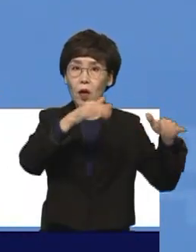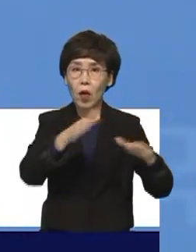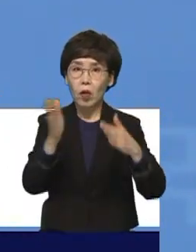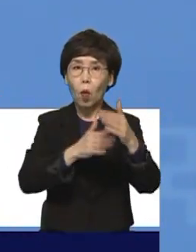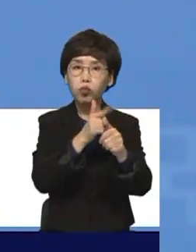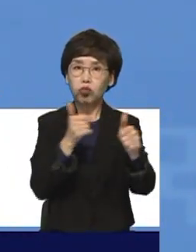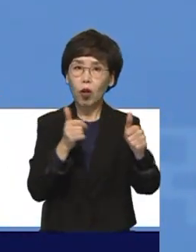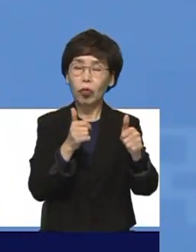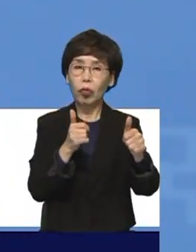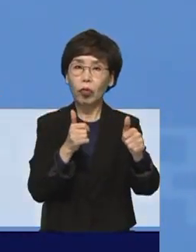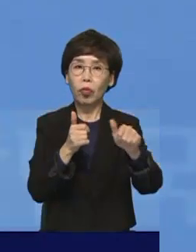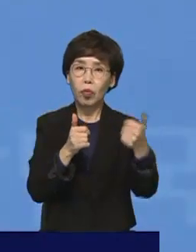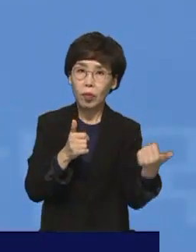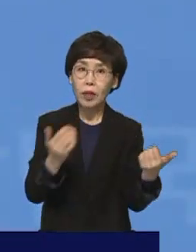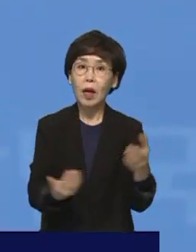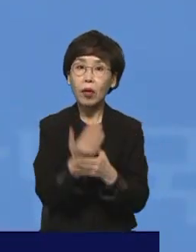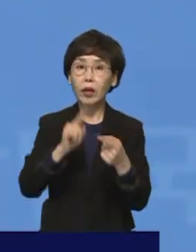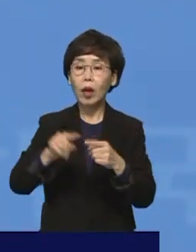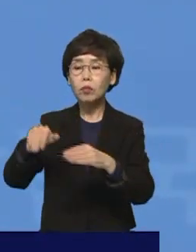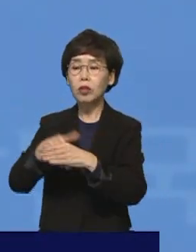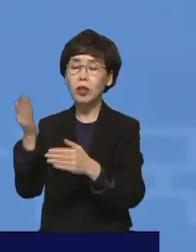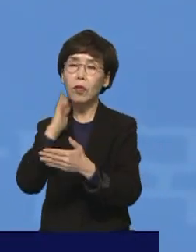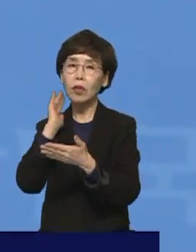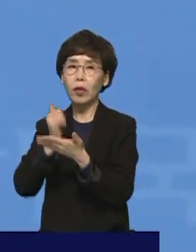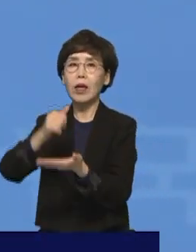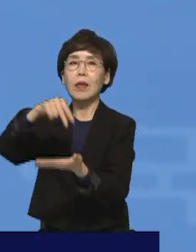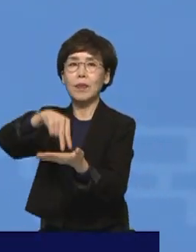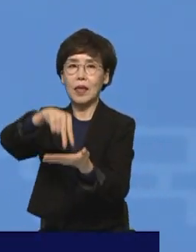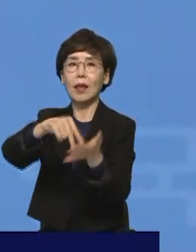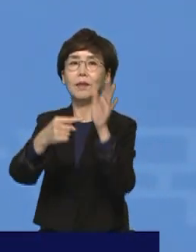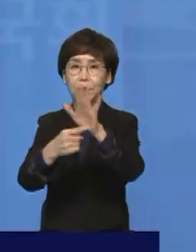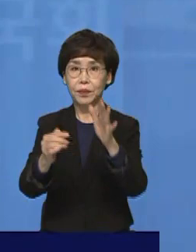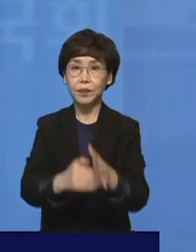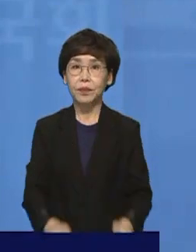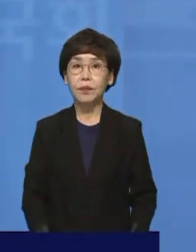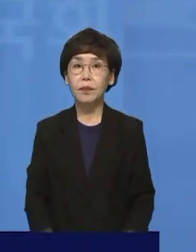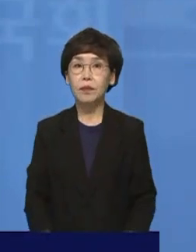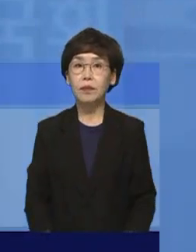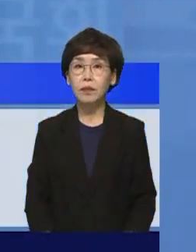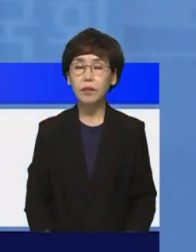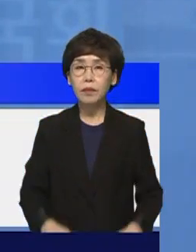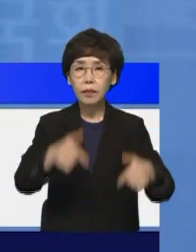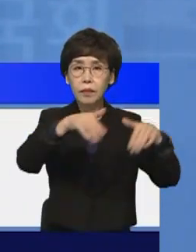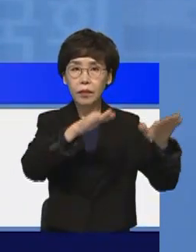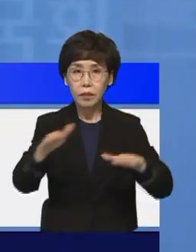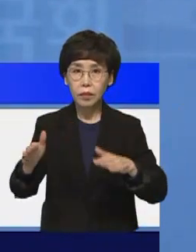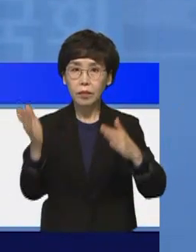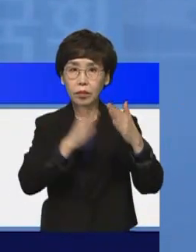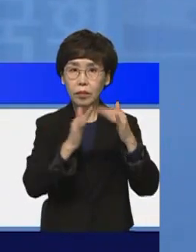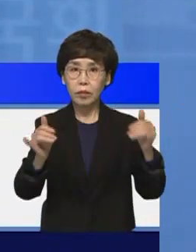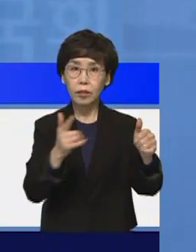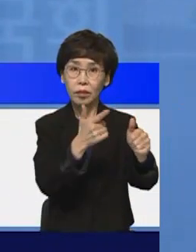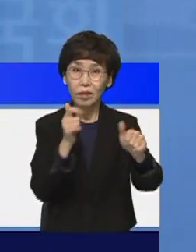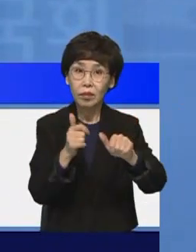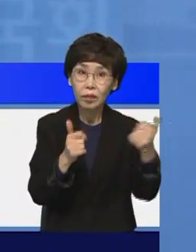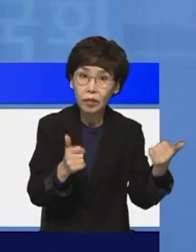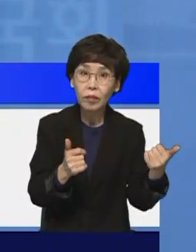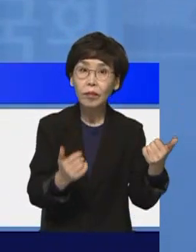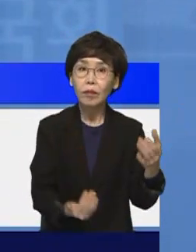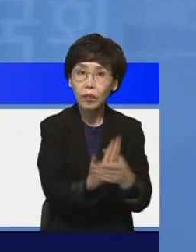공무원 피격 사건과 관련한 문재인 전 대통령의 입장을 밝혔습니다 서해 사건은 당시